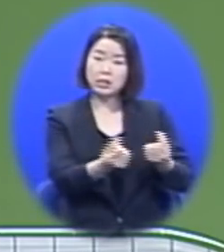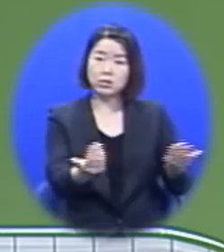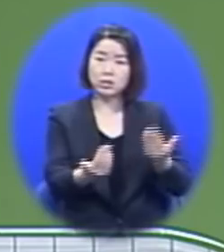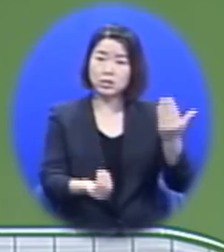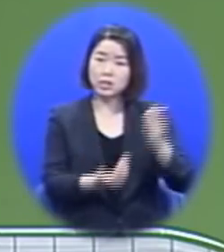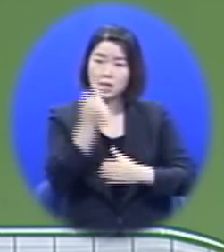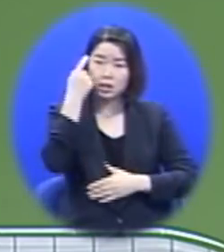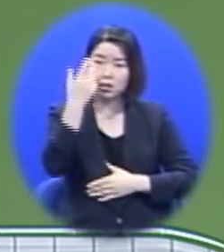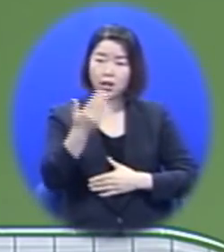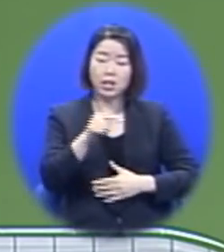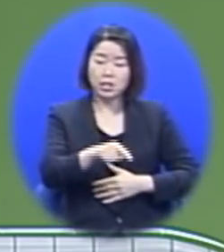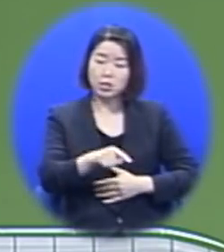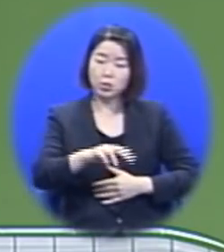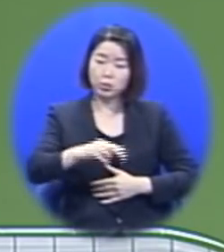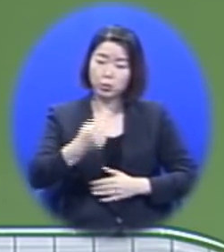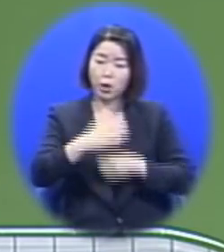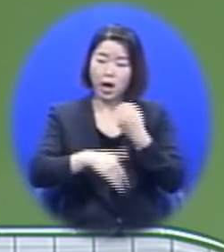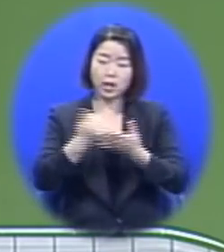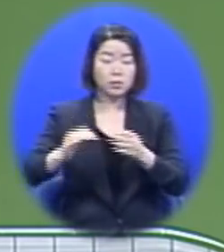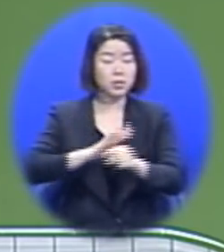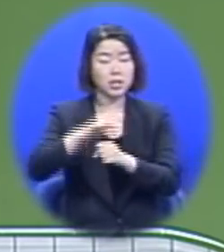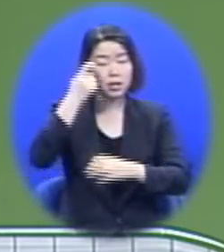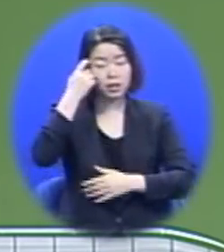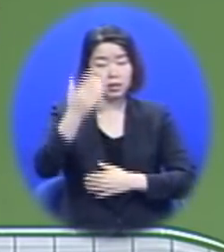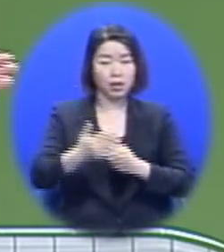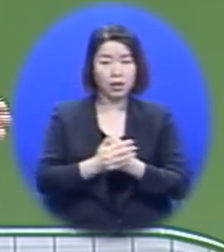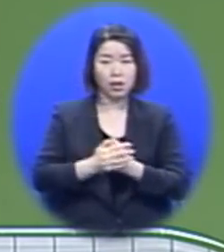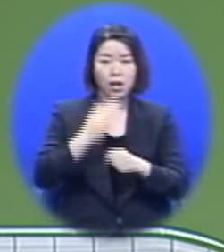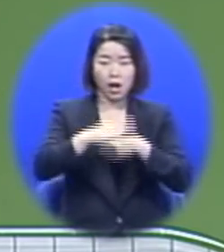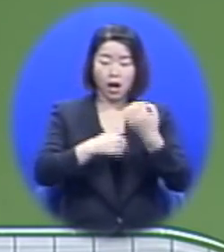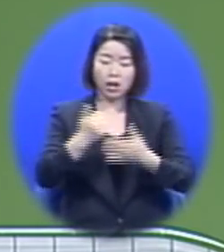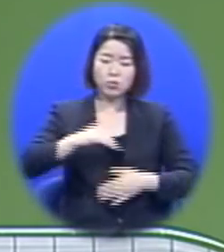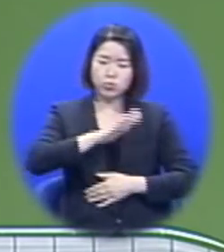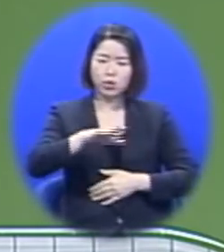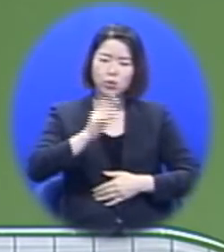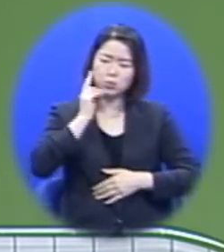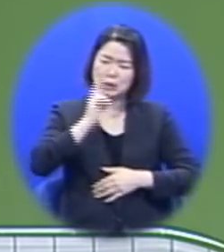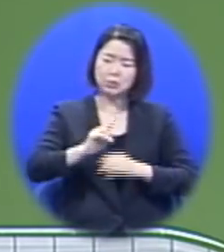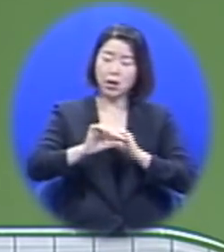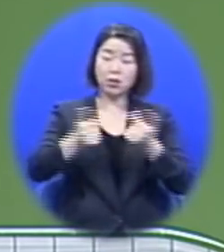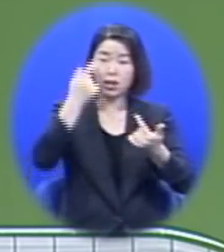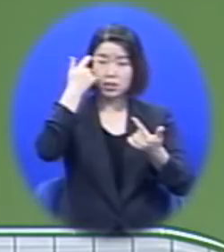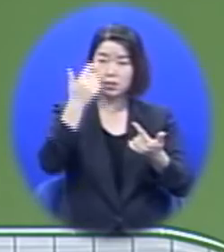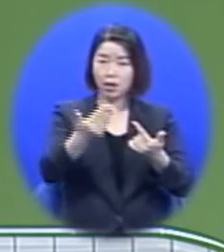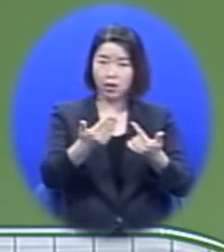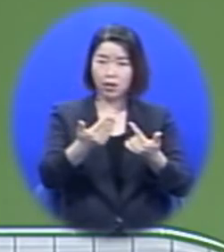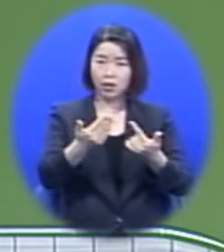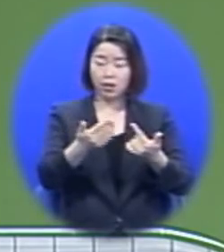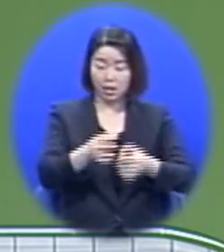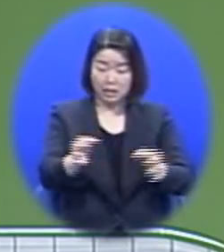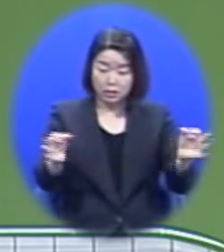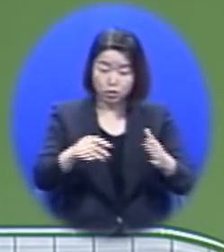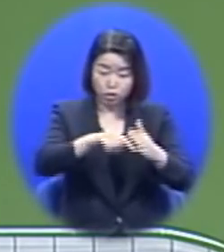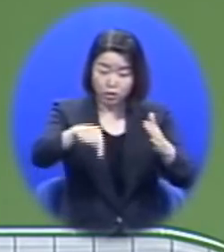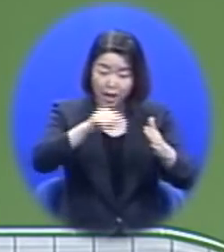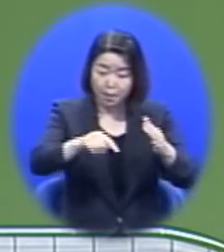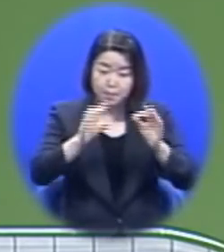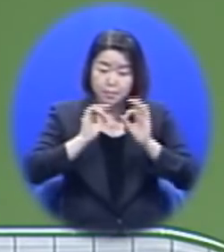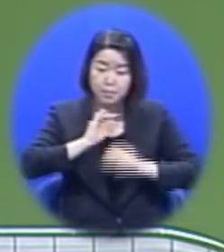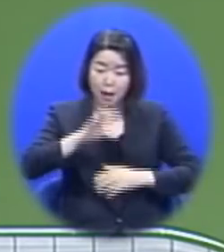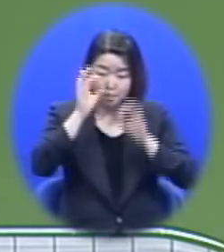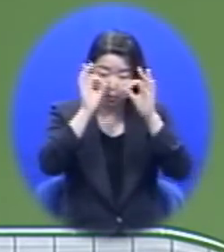하나님이 사랑이라고 말할 수 있을까? 하나님은 우리에게 너무 잔인하시지 않나? 순간만 보니까 그런